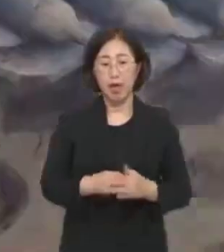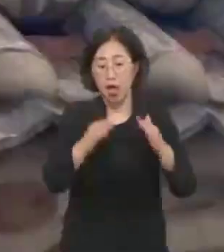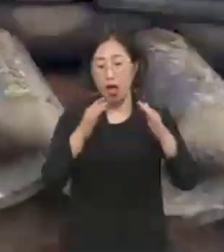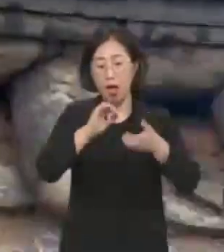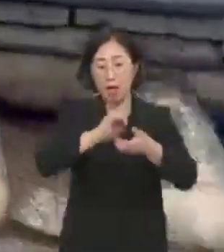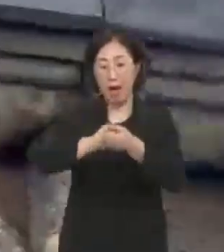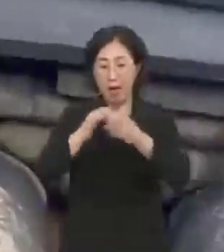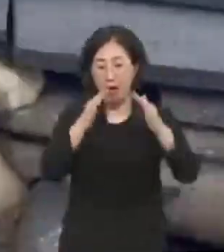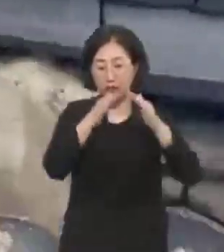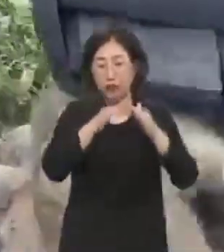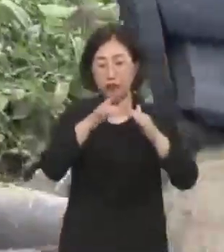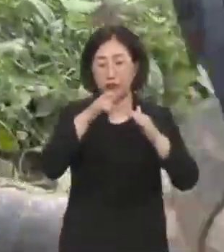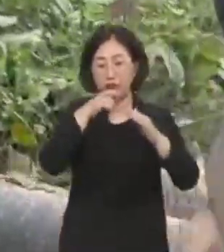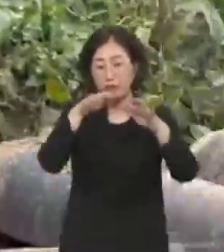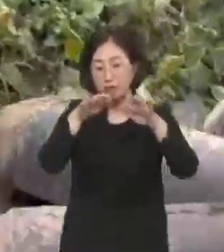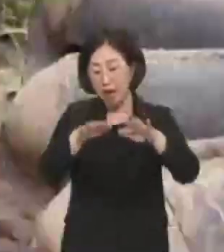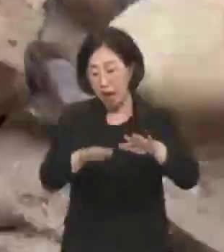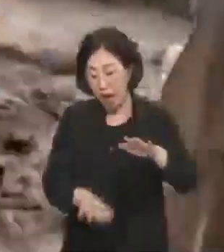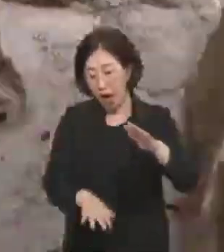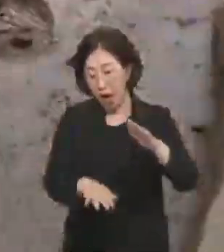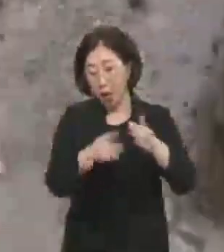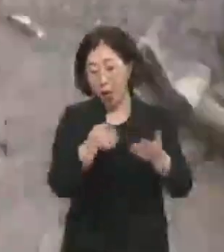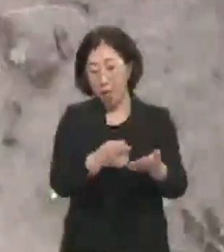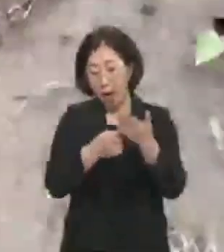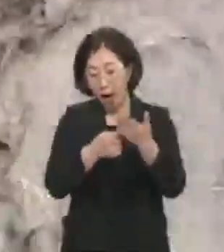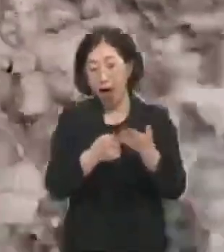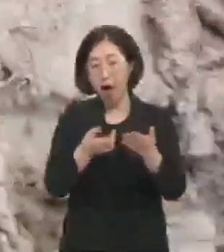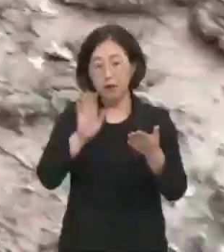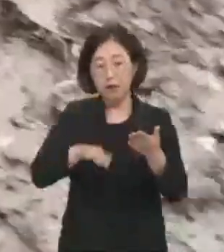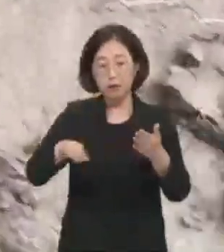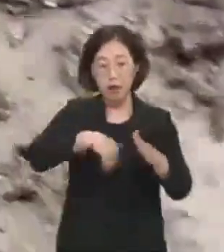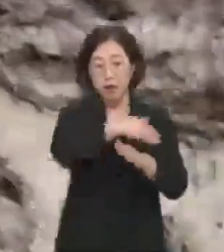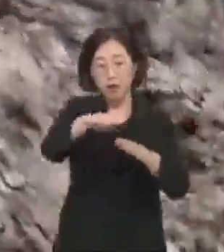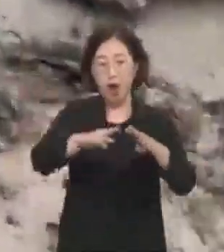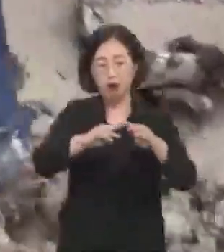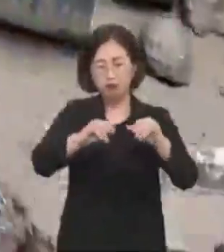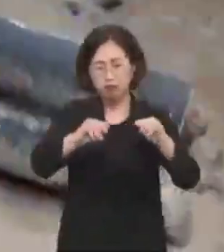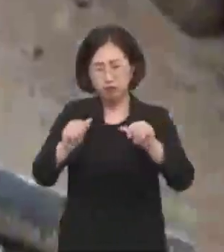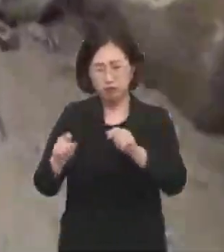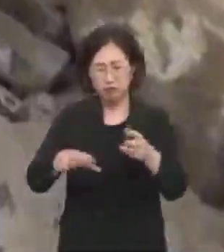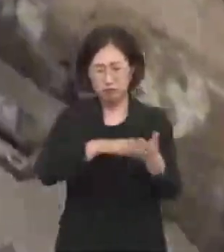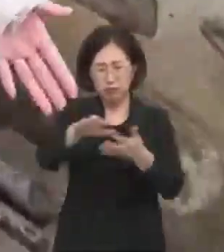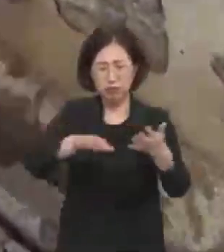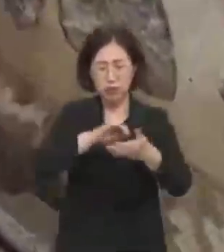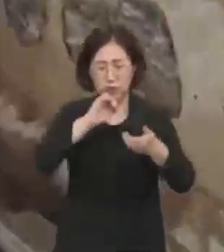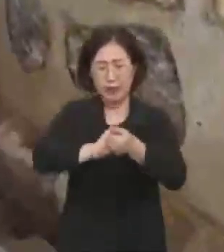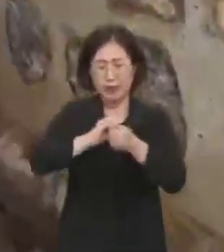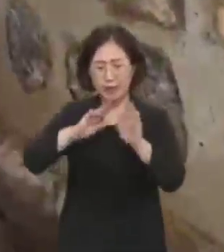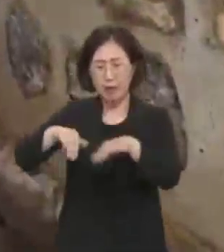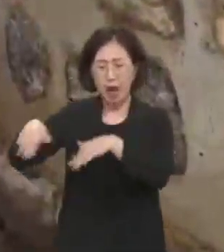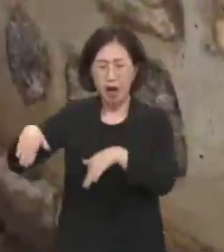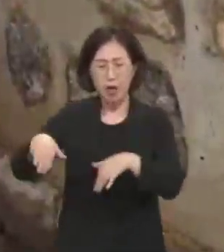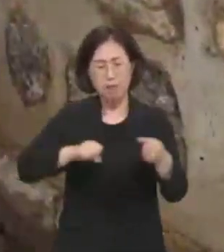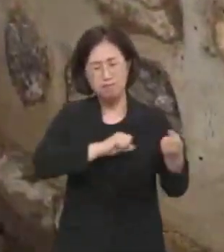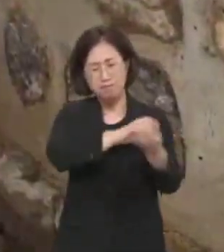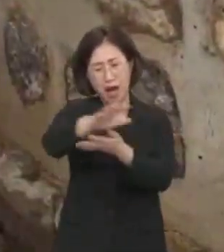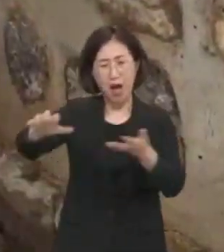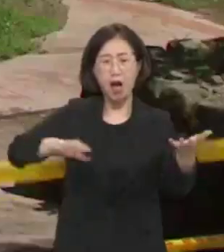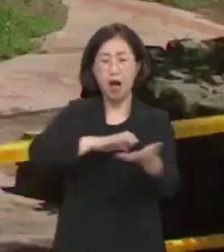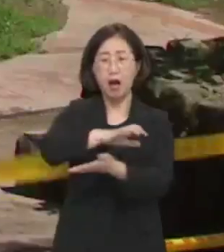금강물이 빠지면서 다시 모습을 드러냈지만 이렇게 일대가 온통 진흙으로 가득 차고 기와장이 무너지는 등 온통 아수라장이